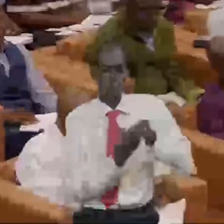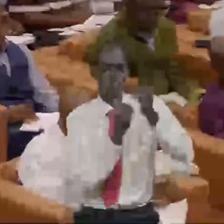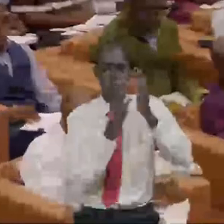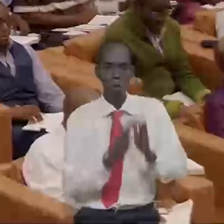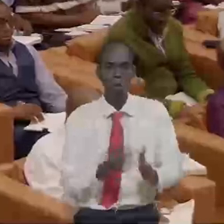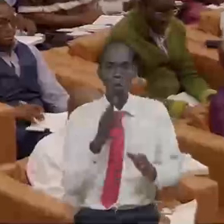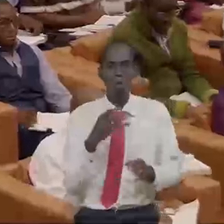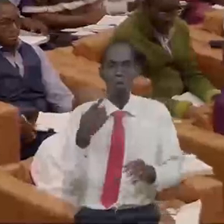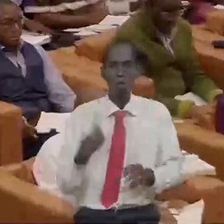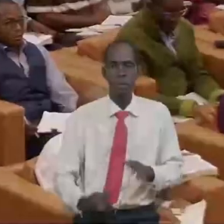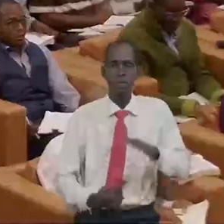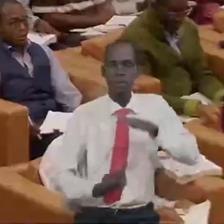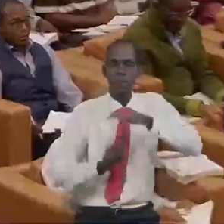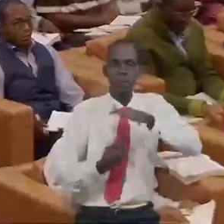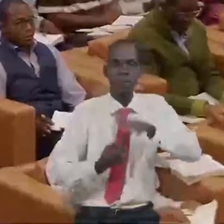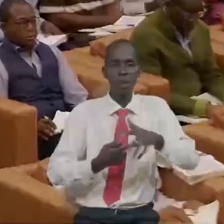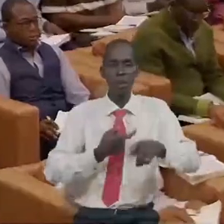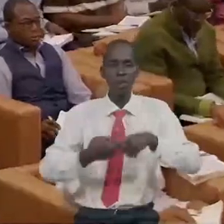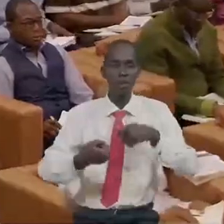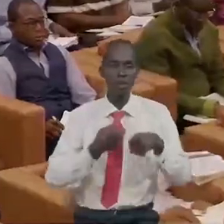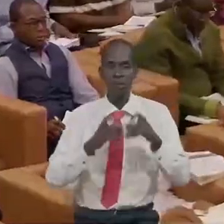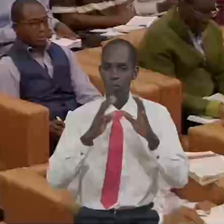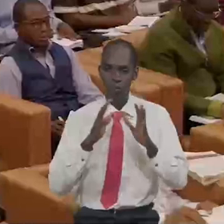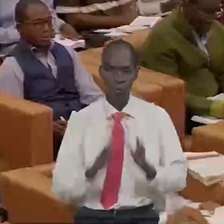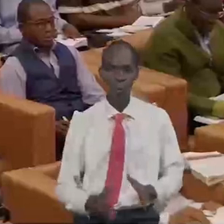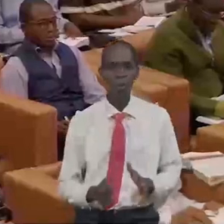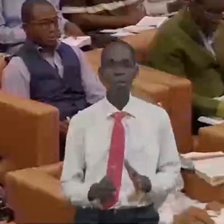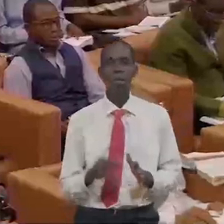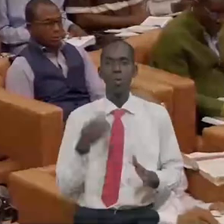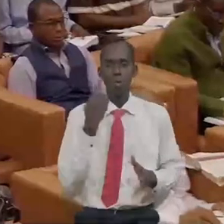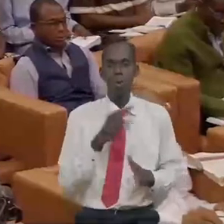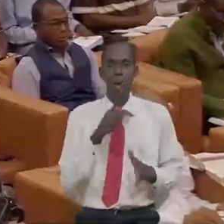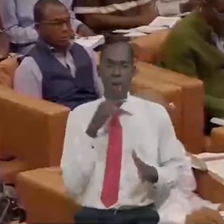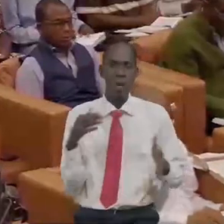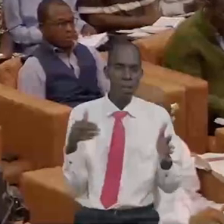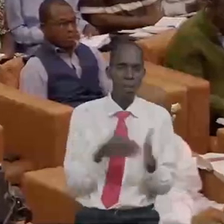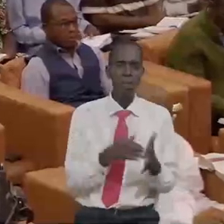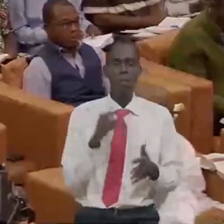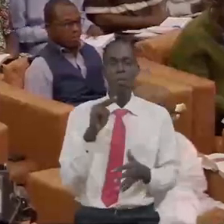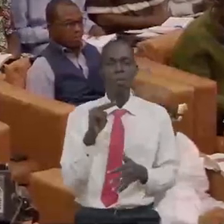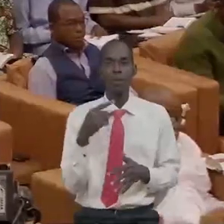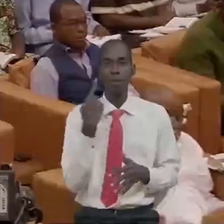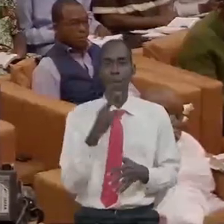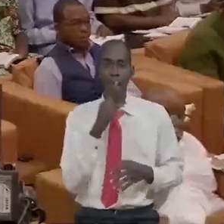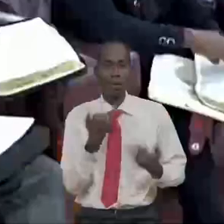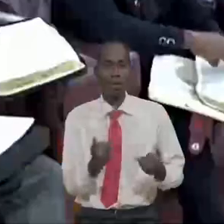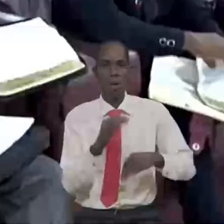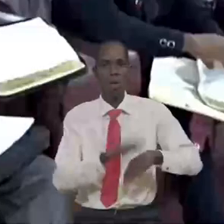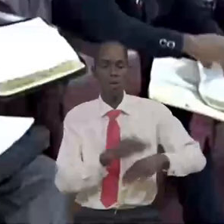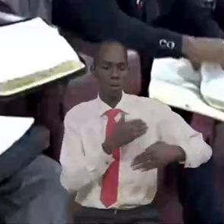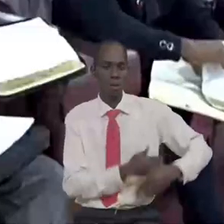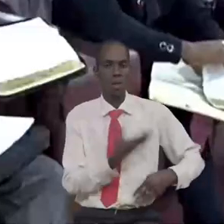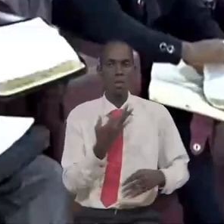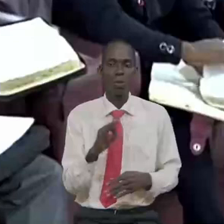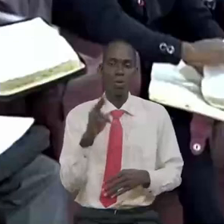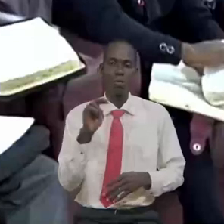qui se venge, ils se vengent du côté de Nebuchadnezzar, étaient brûlés par le feu.